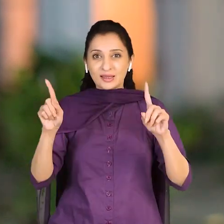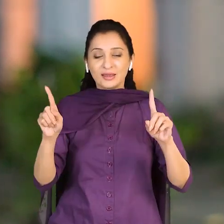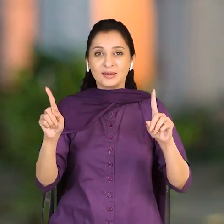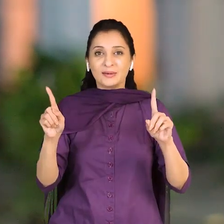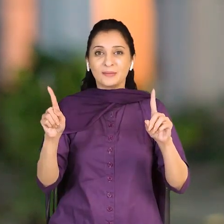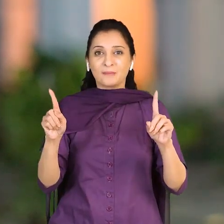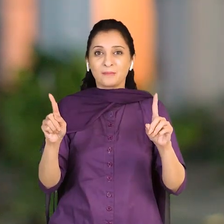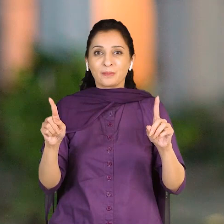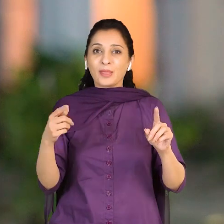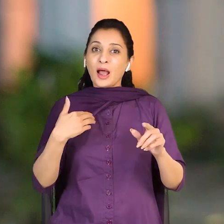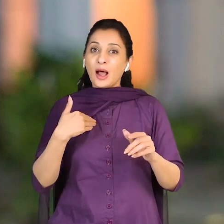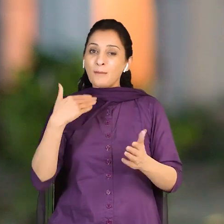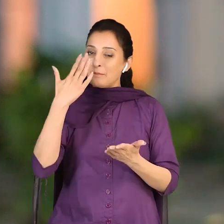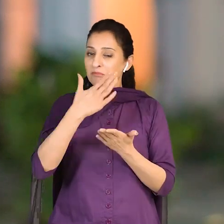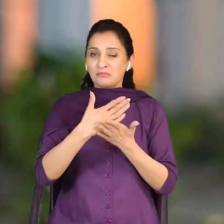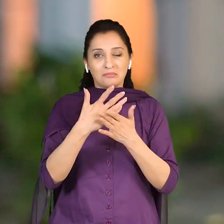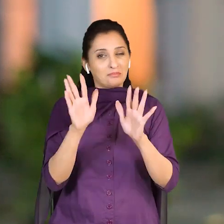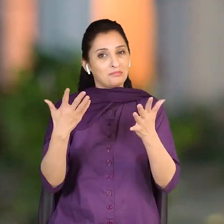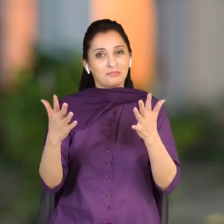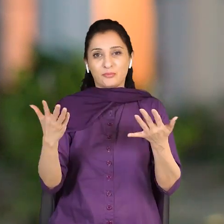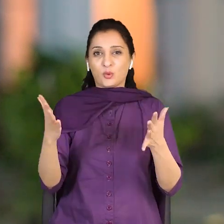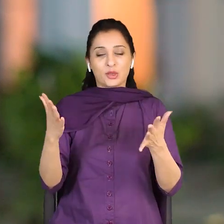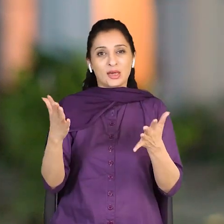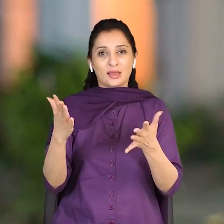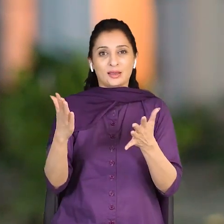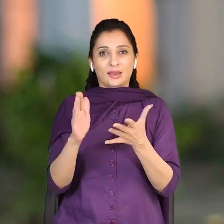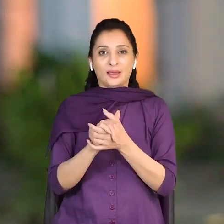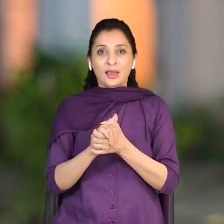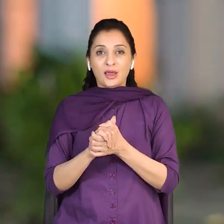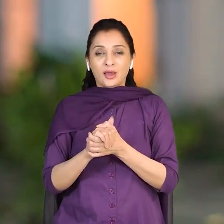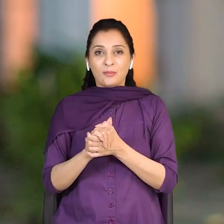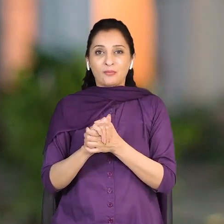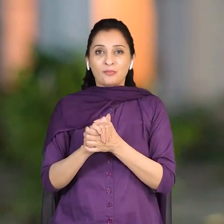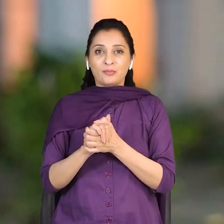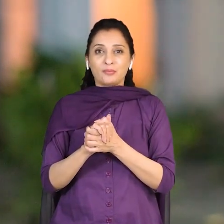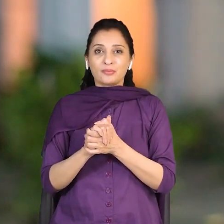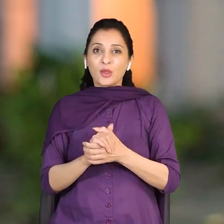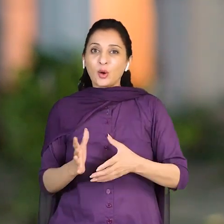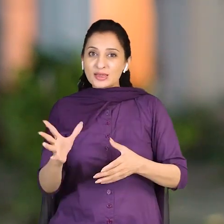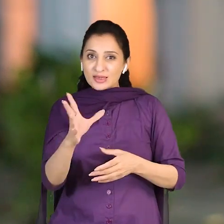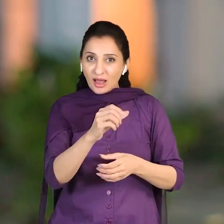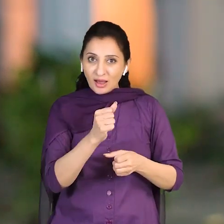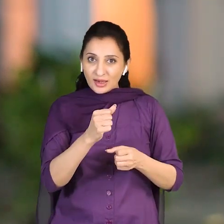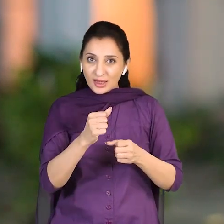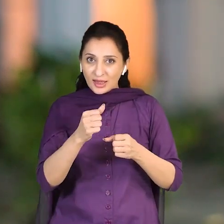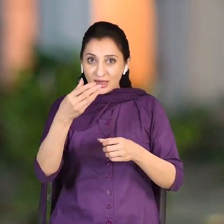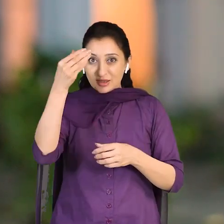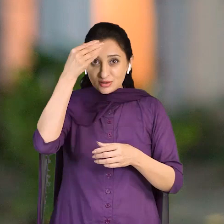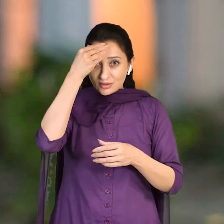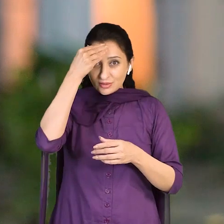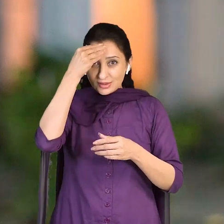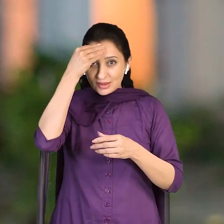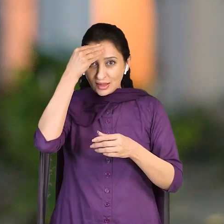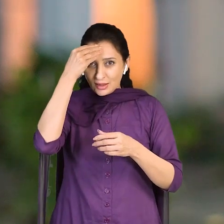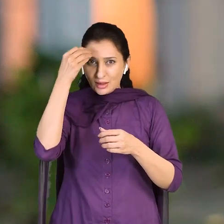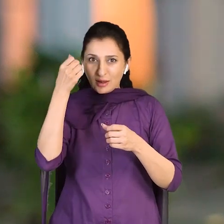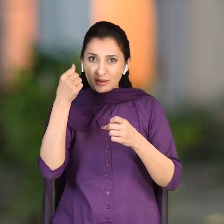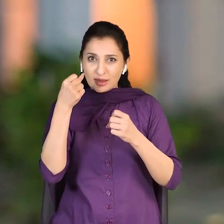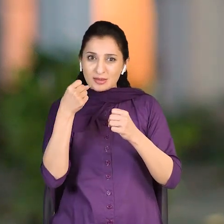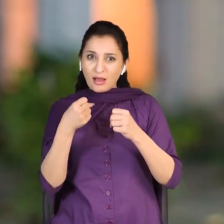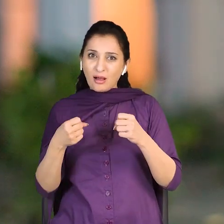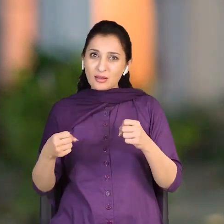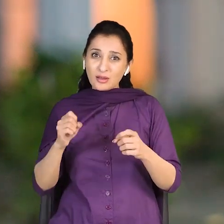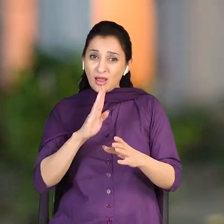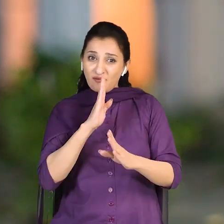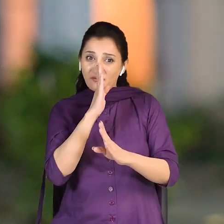हैं, लेकिन हम रुकते नहीं हैं और इन सब चीज़ों से